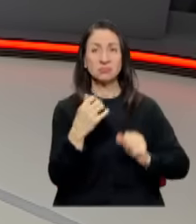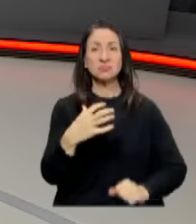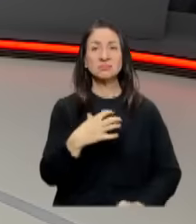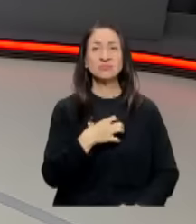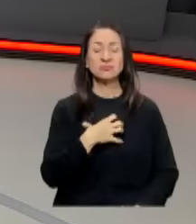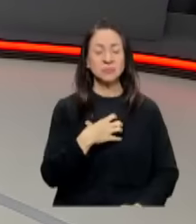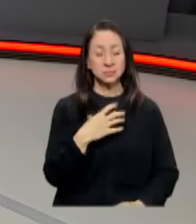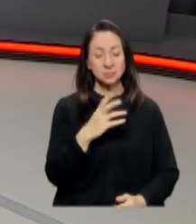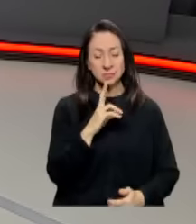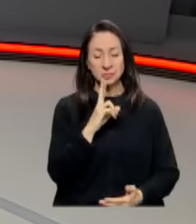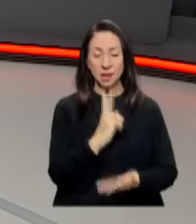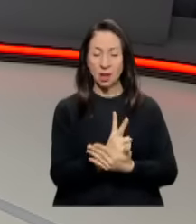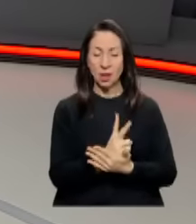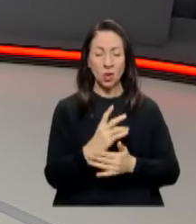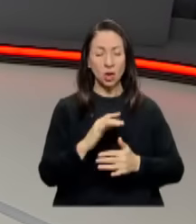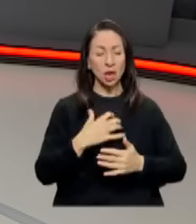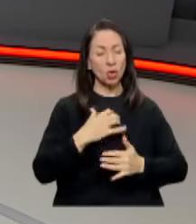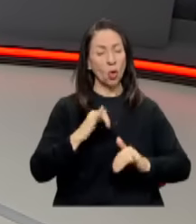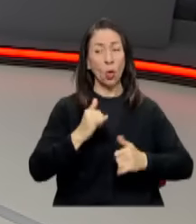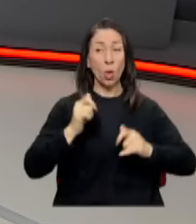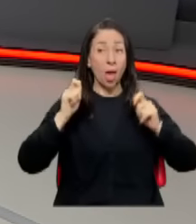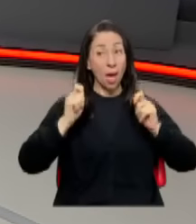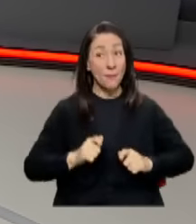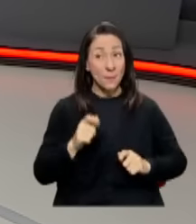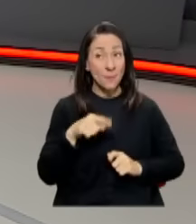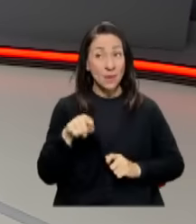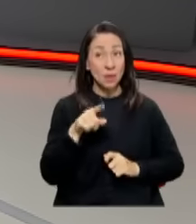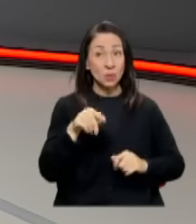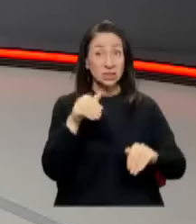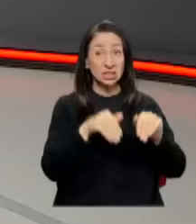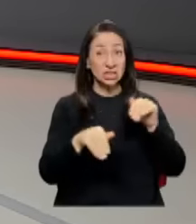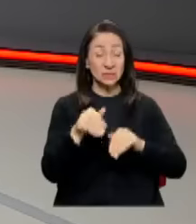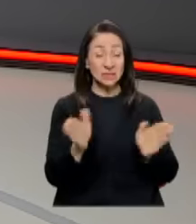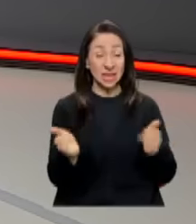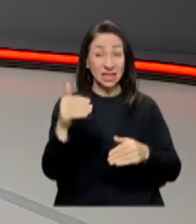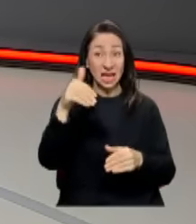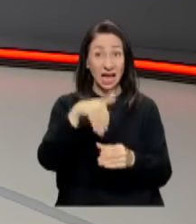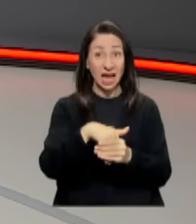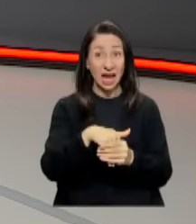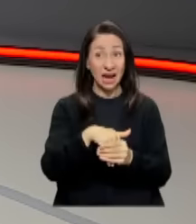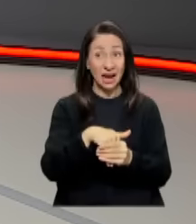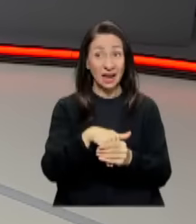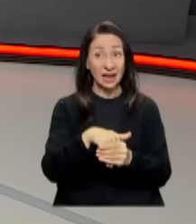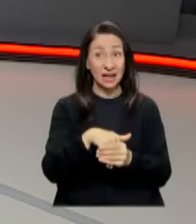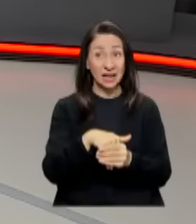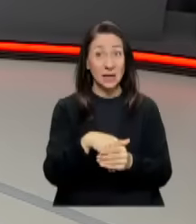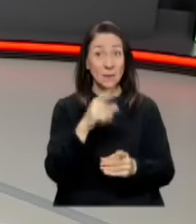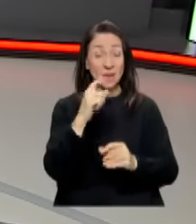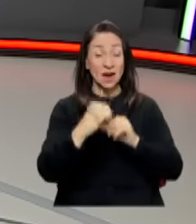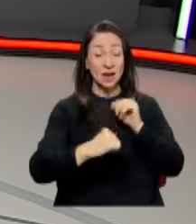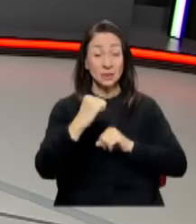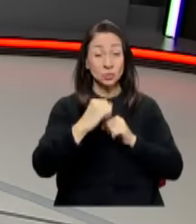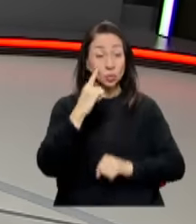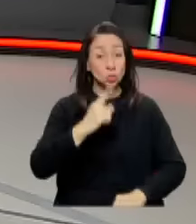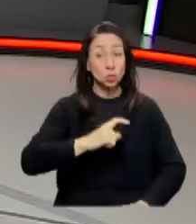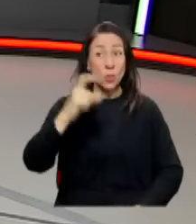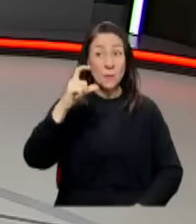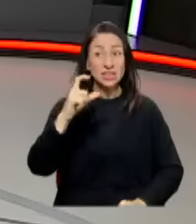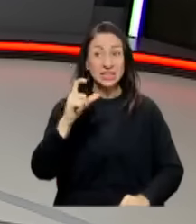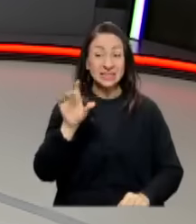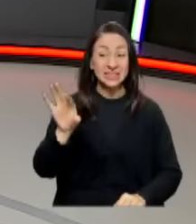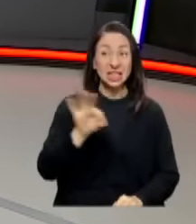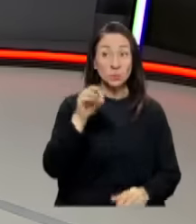kendi seçmen de kendi entrikasını yapıp bu seçimde sandığa bir rakip cumhurbaşkanı